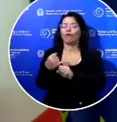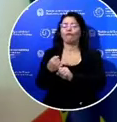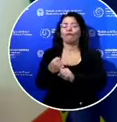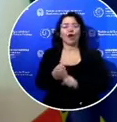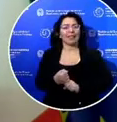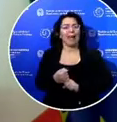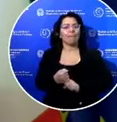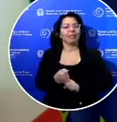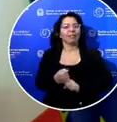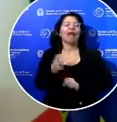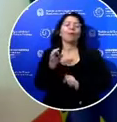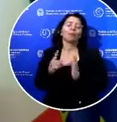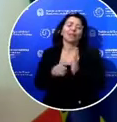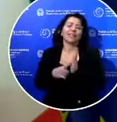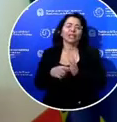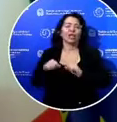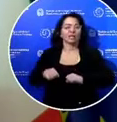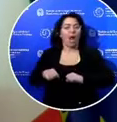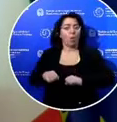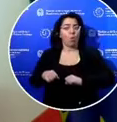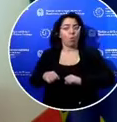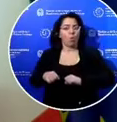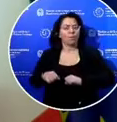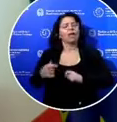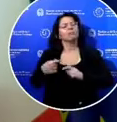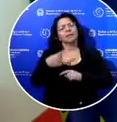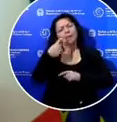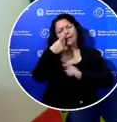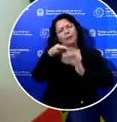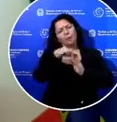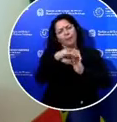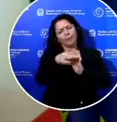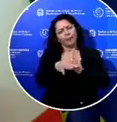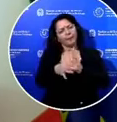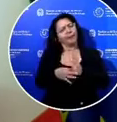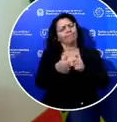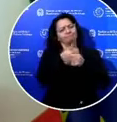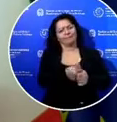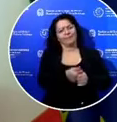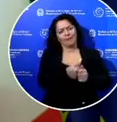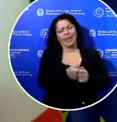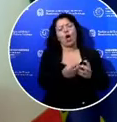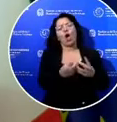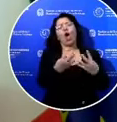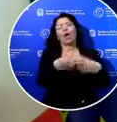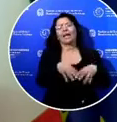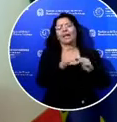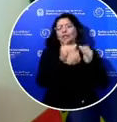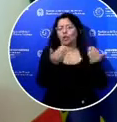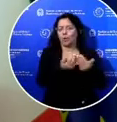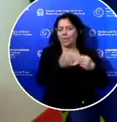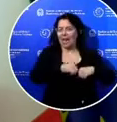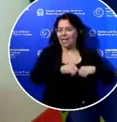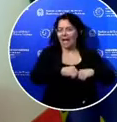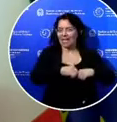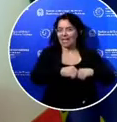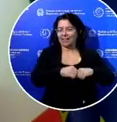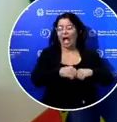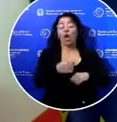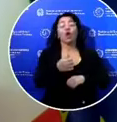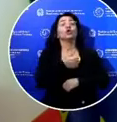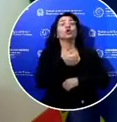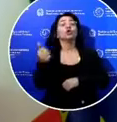è il diritto alla salute, declinato secondo l'accezione dell'Organizzazione Mondiale della Sanità e quindi non soltanto come